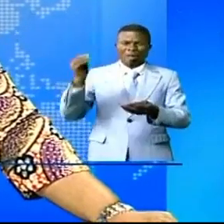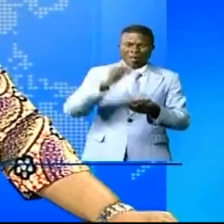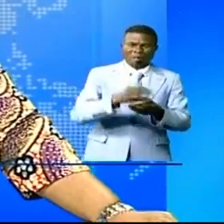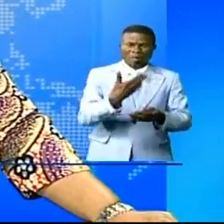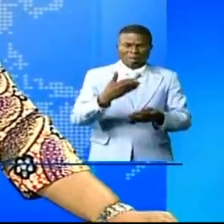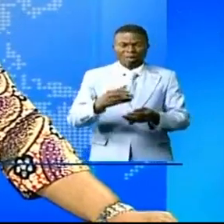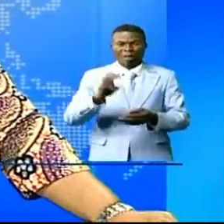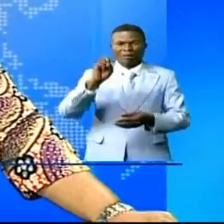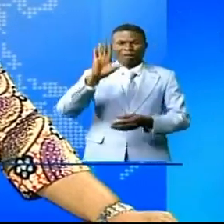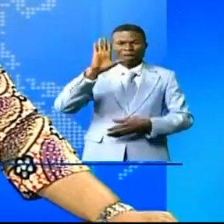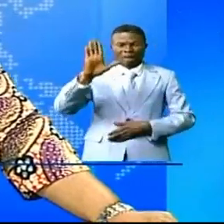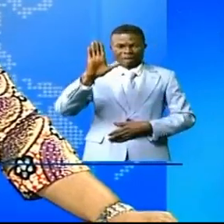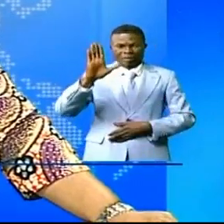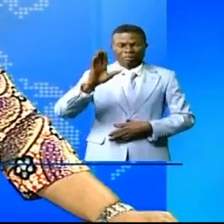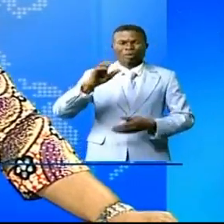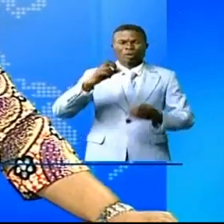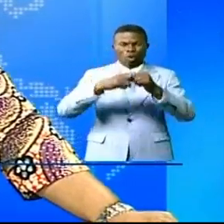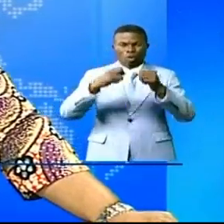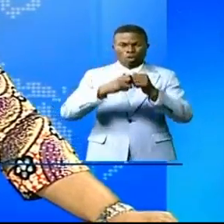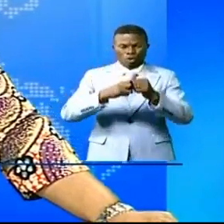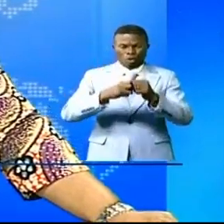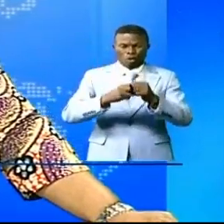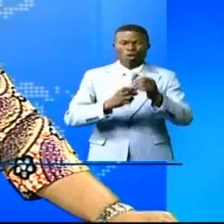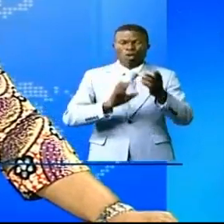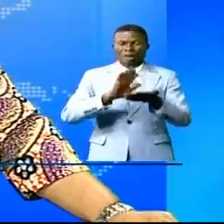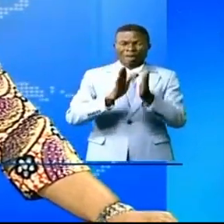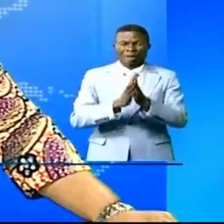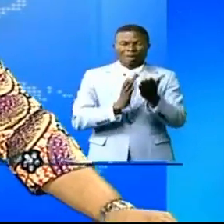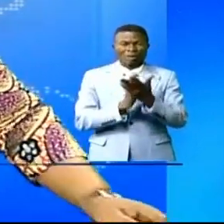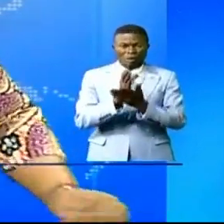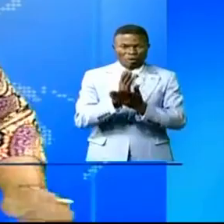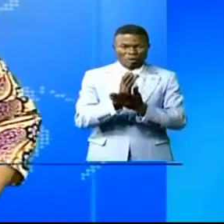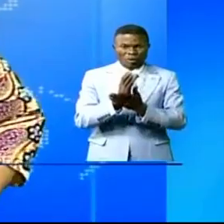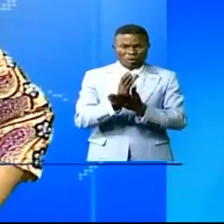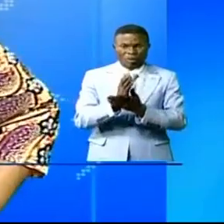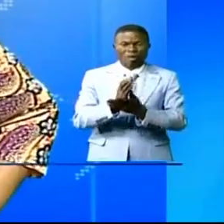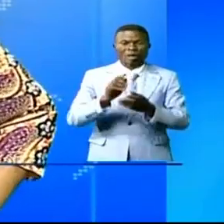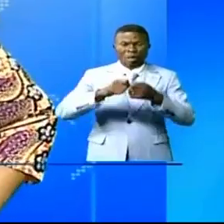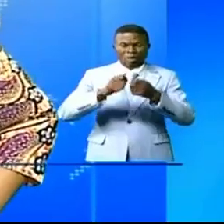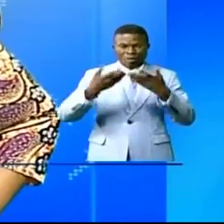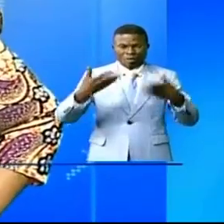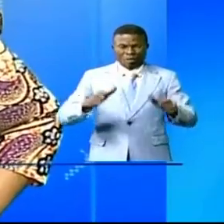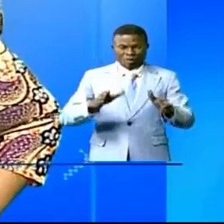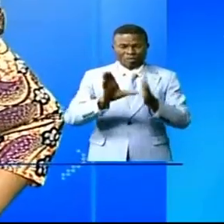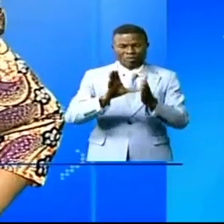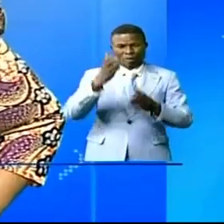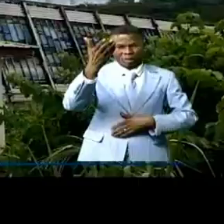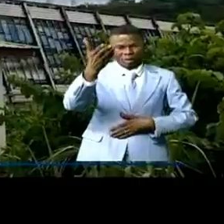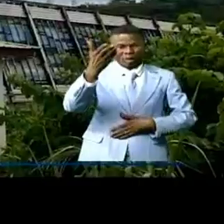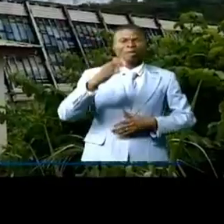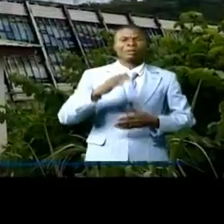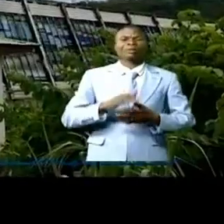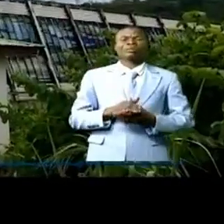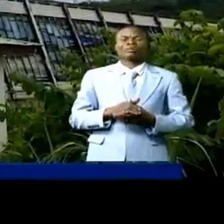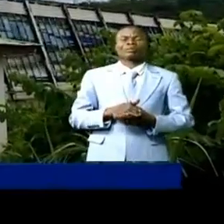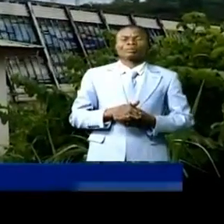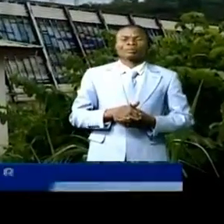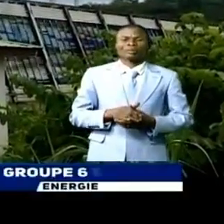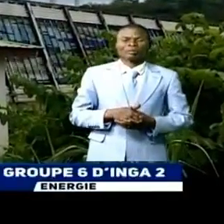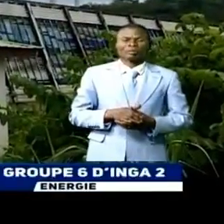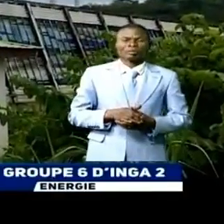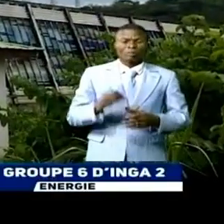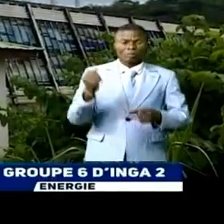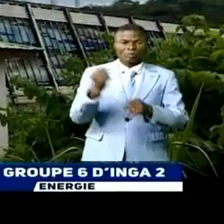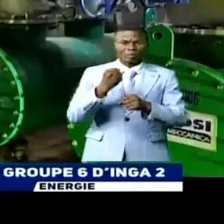le retour à la normale de la fourniture en énergie électrique n'est qu'une question 10 heures cédric éléments nous ont pas l'état